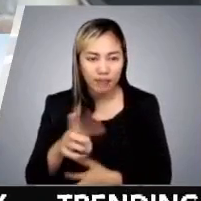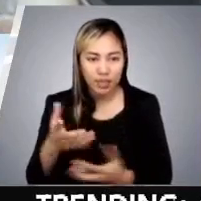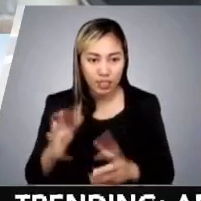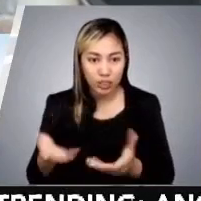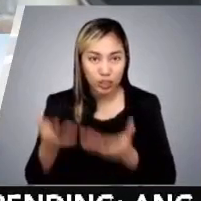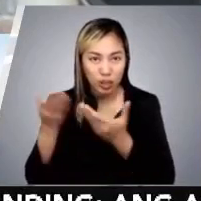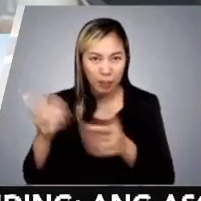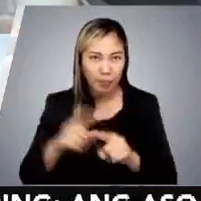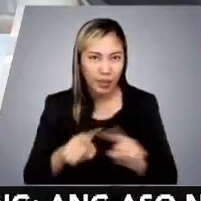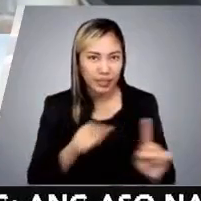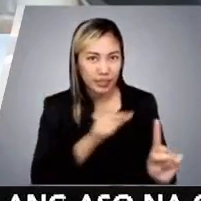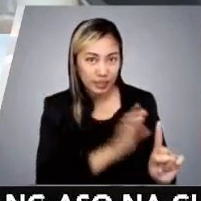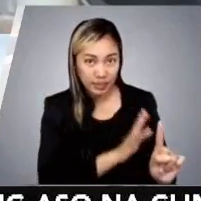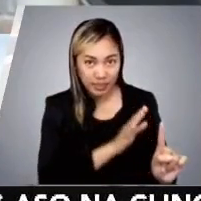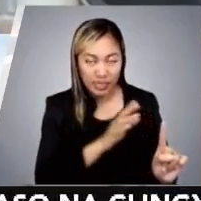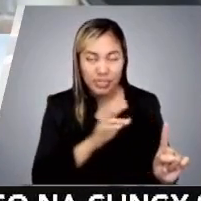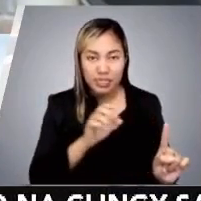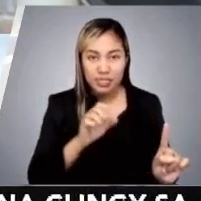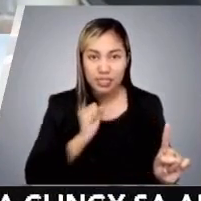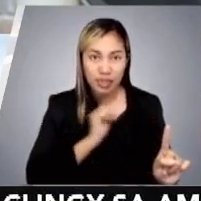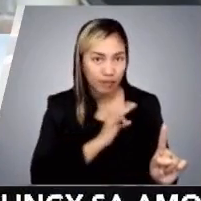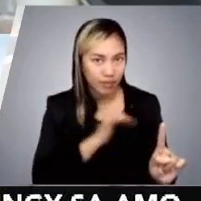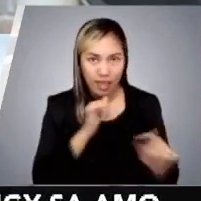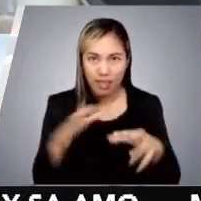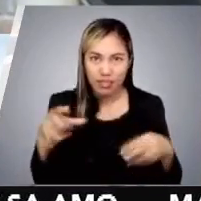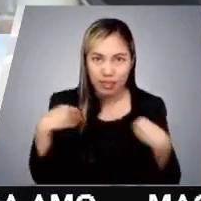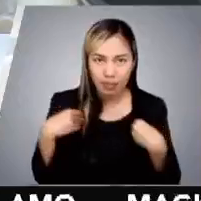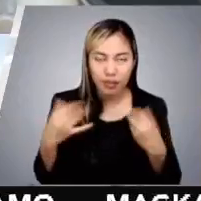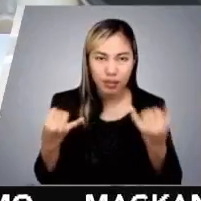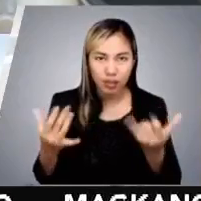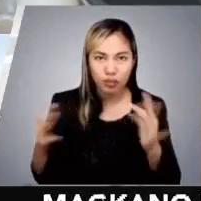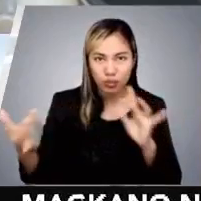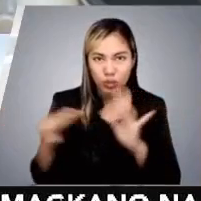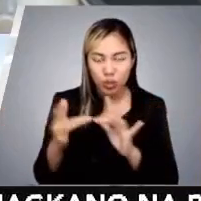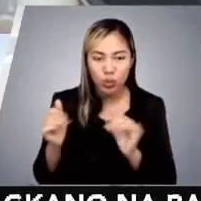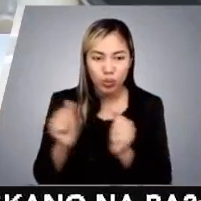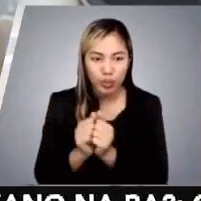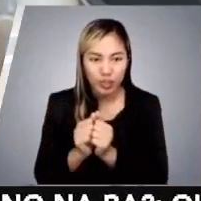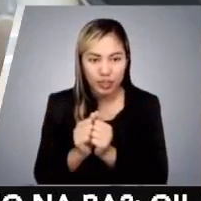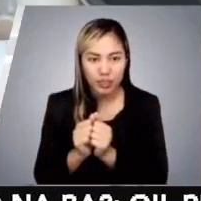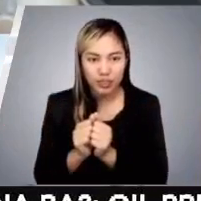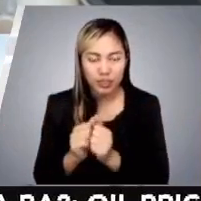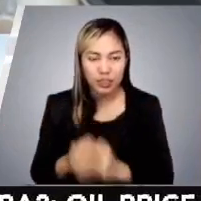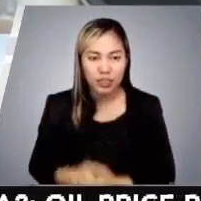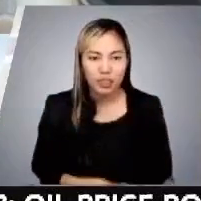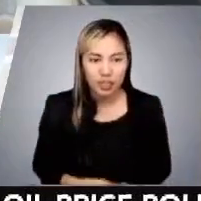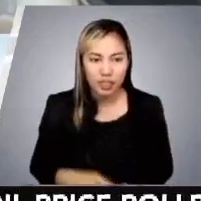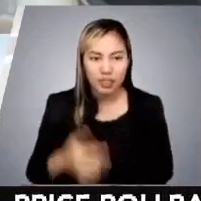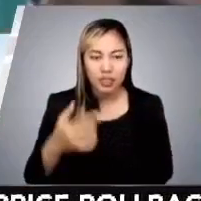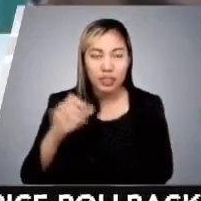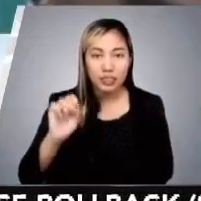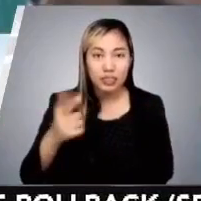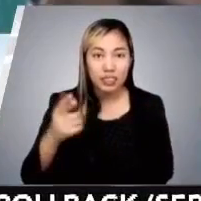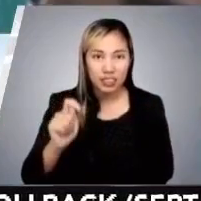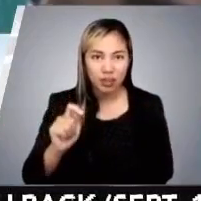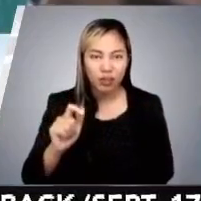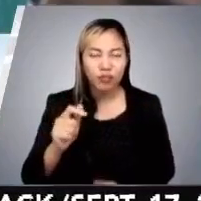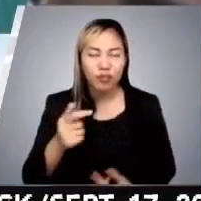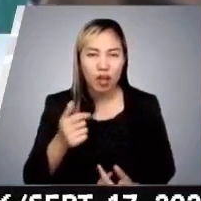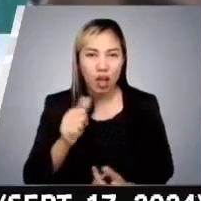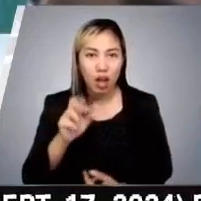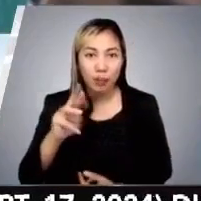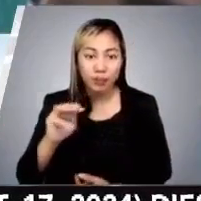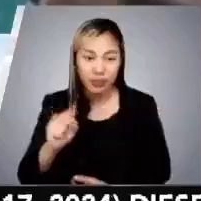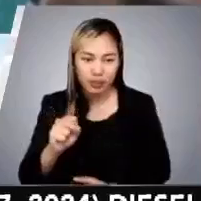staff. Makikipag-ugnayan pa raw sila sa House Sergeant at Arms kaugnay rito. Iginit ni Roque na hindi niya isusumite ang